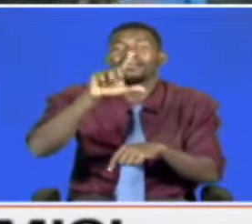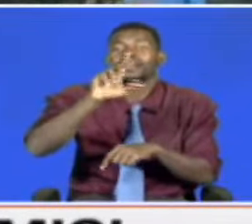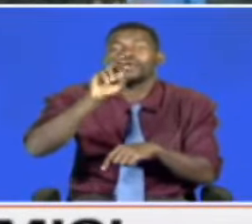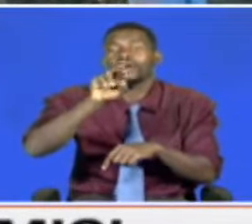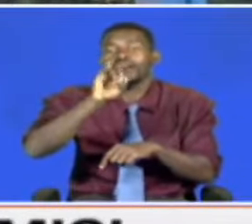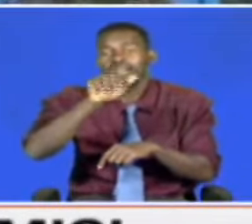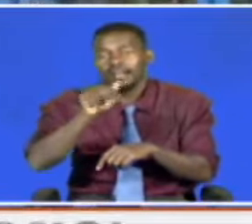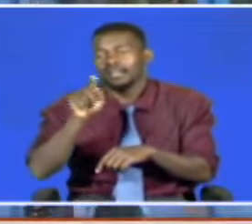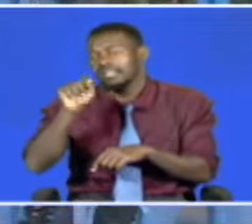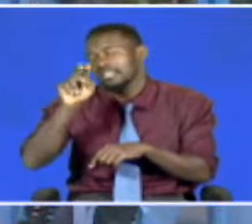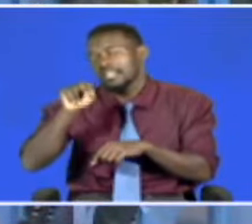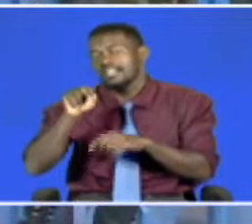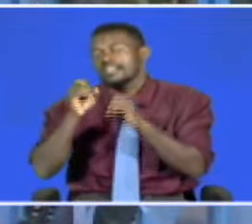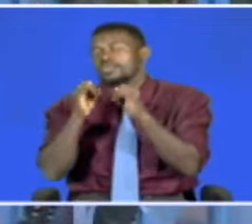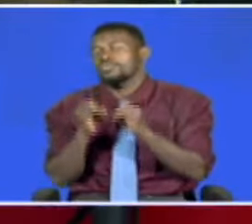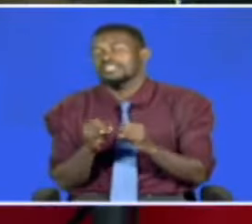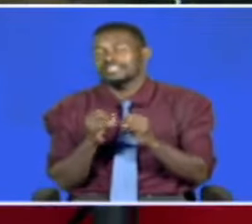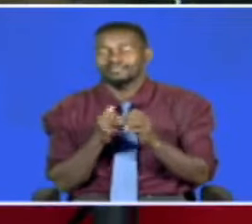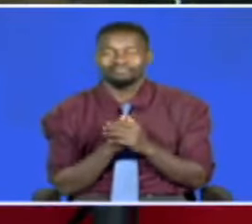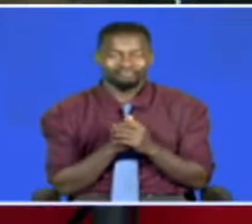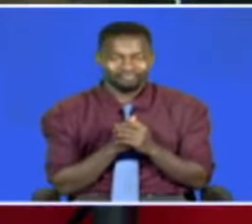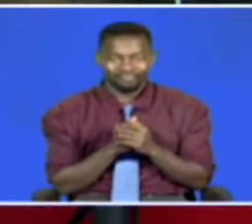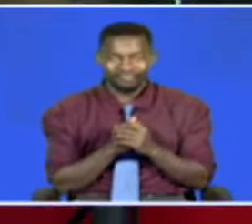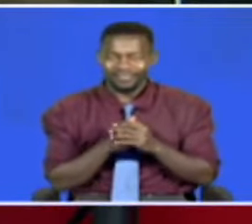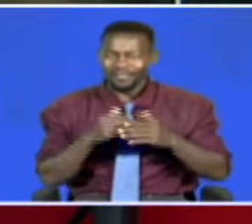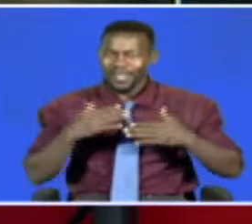Milimu, KTN News. Wakazi wa eneo la Parker Hills